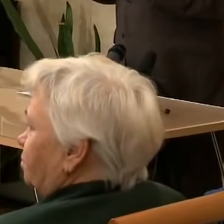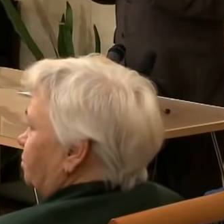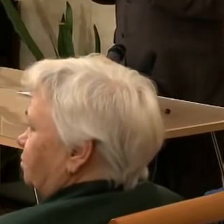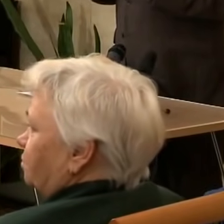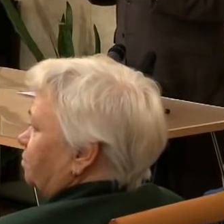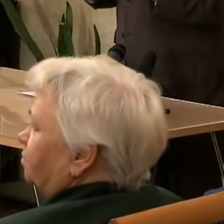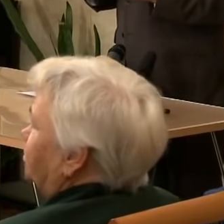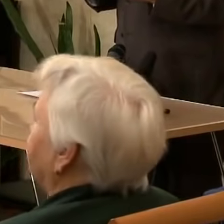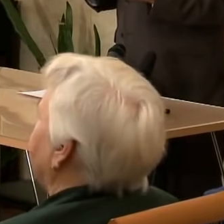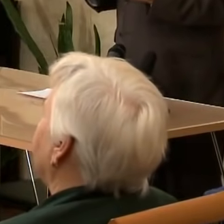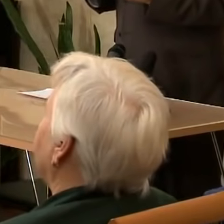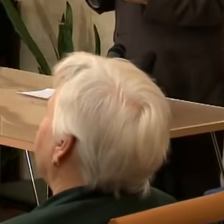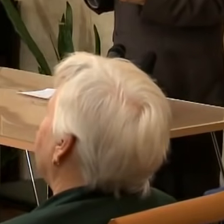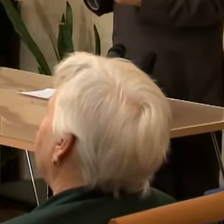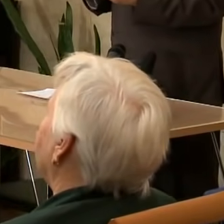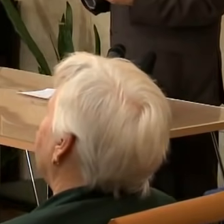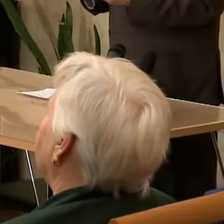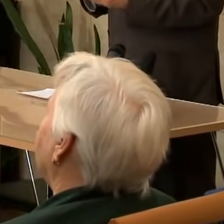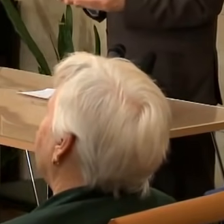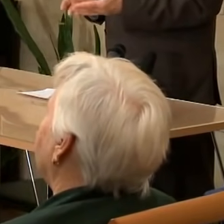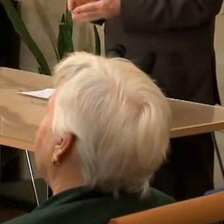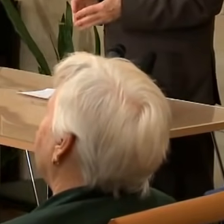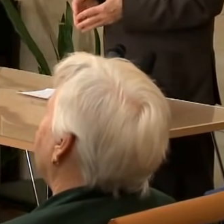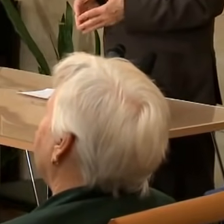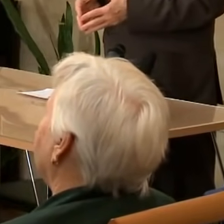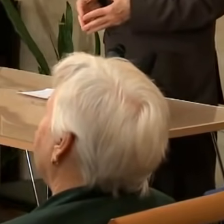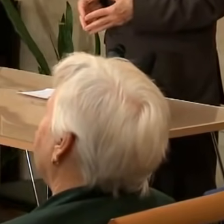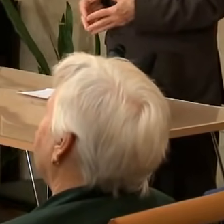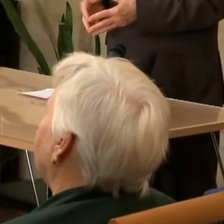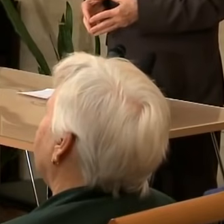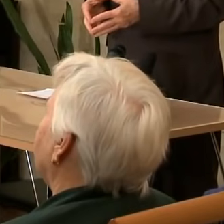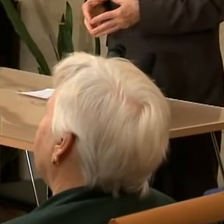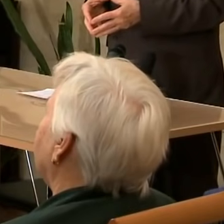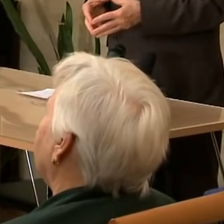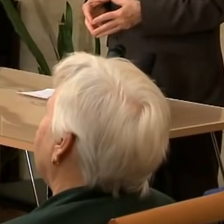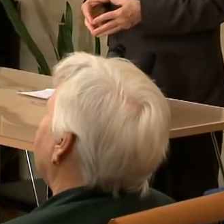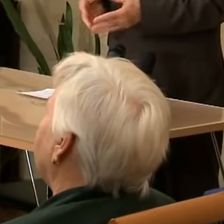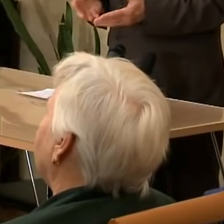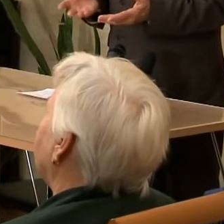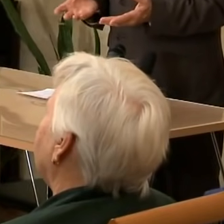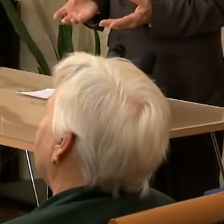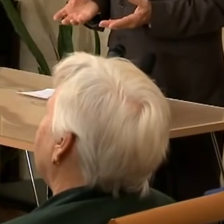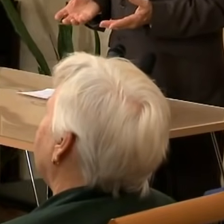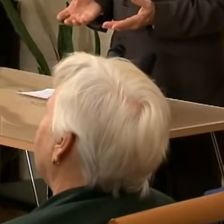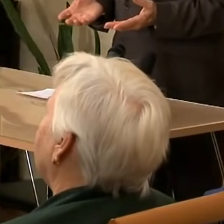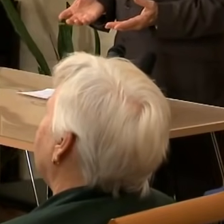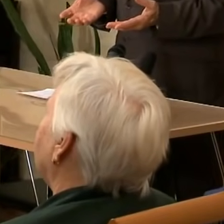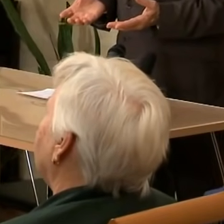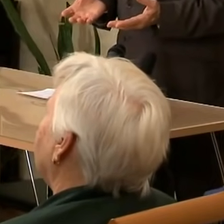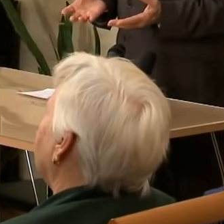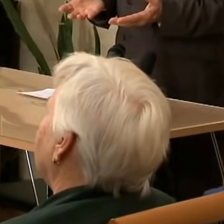здесь мы подходим, пожалуй, к самому главному жизненному вопросу. В том же